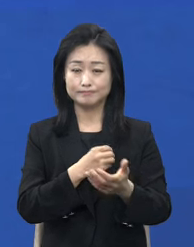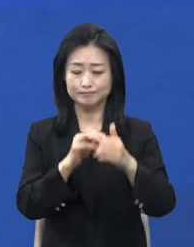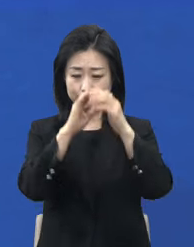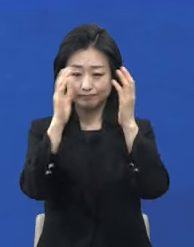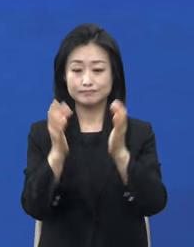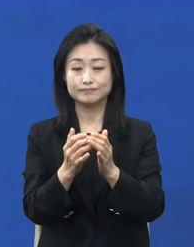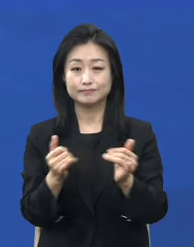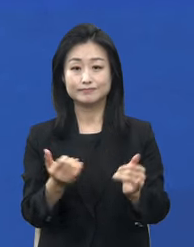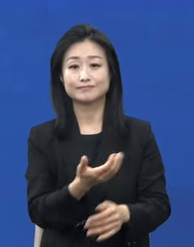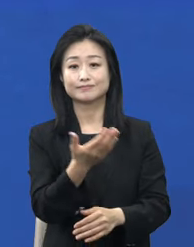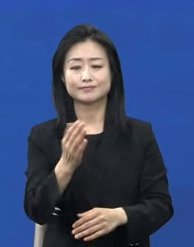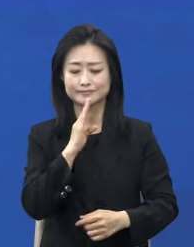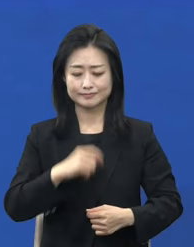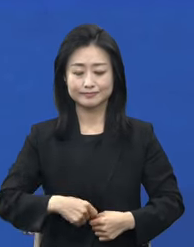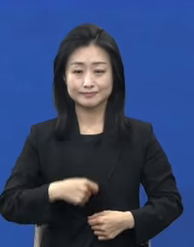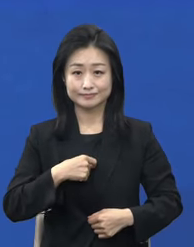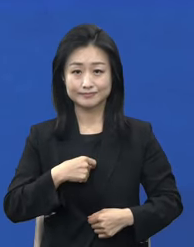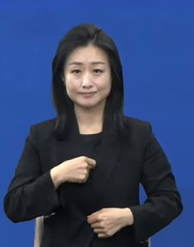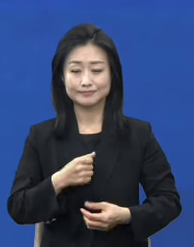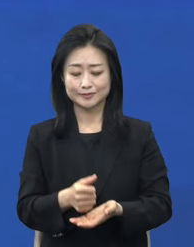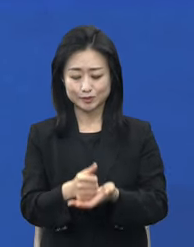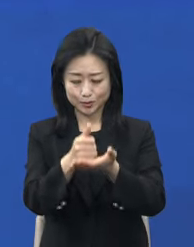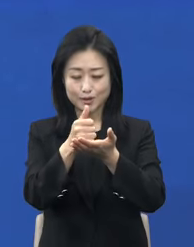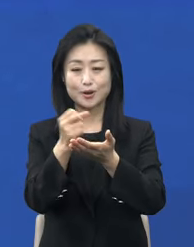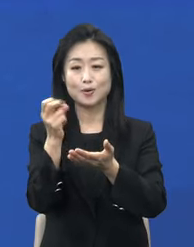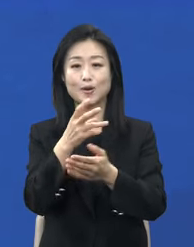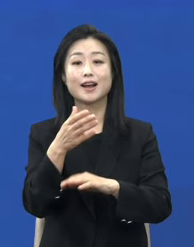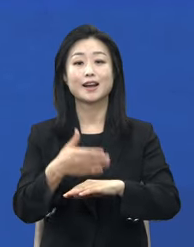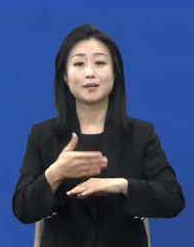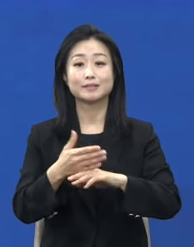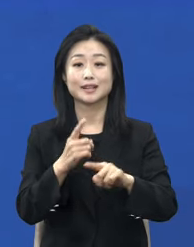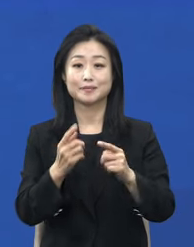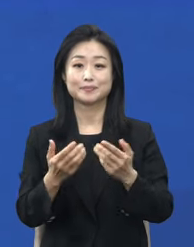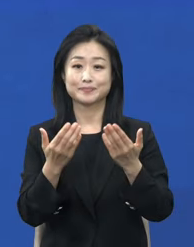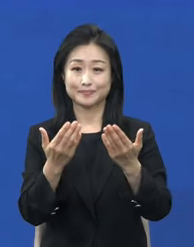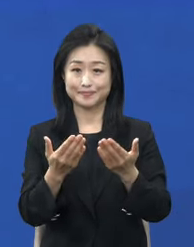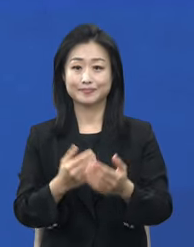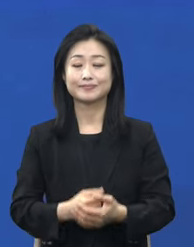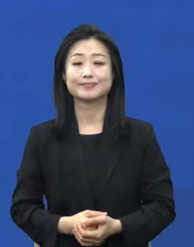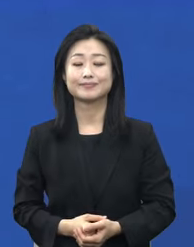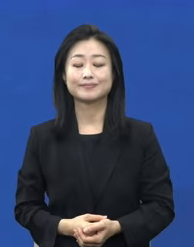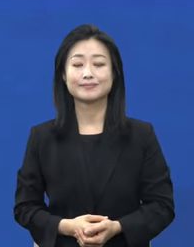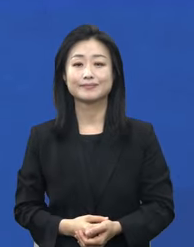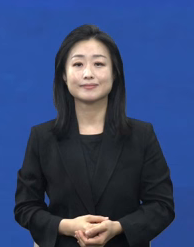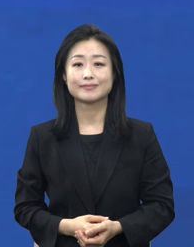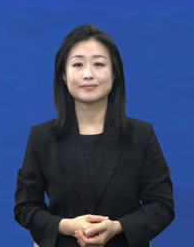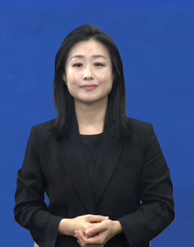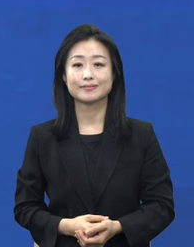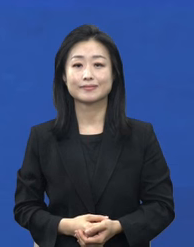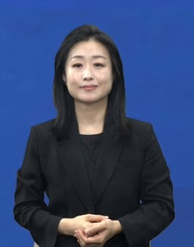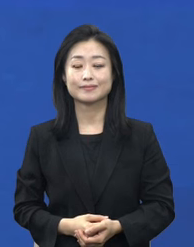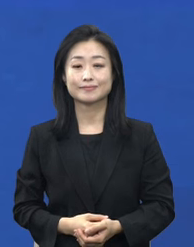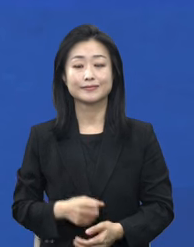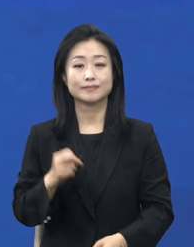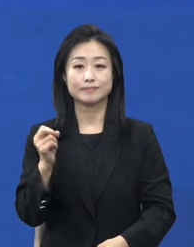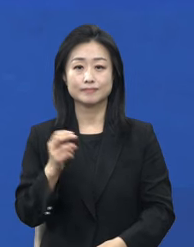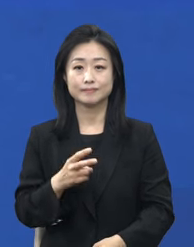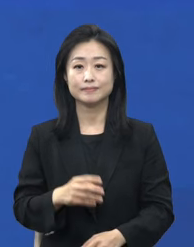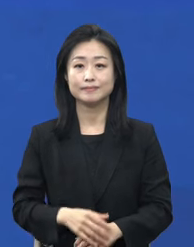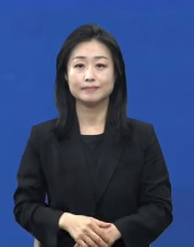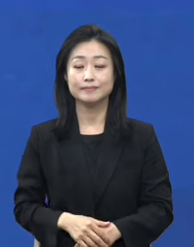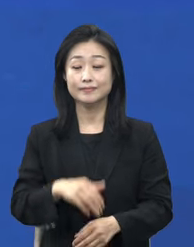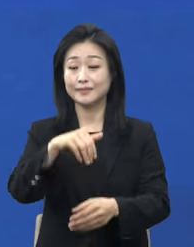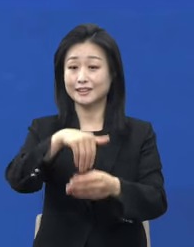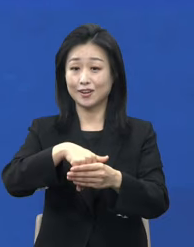모든 분들께 진심으로 존경과 감사의 인사를 드립니다. 다른 한편으로는